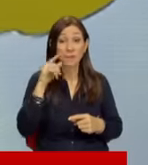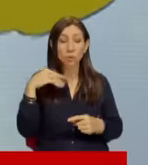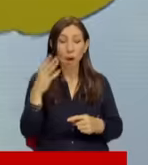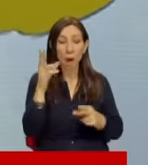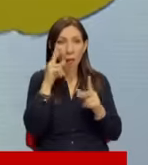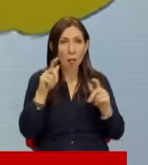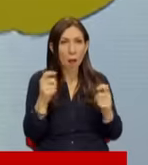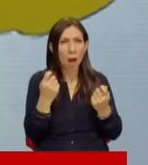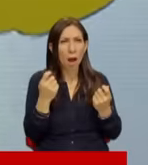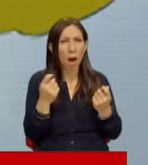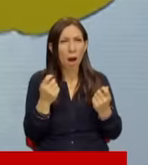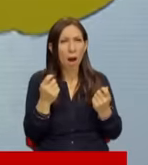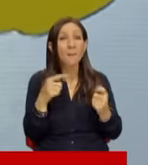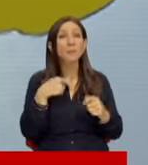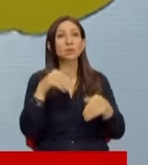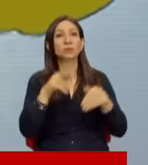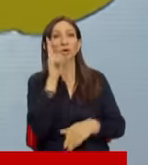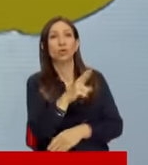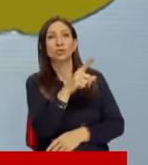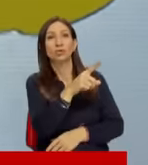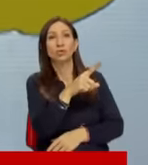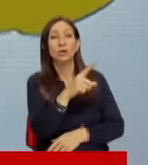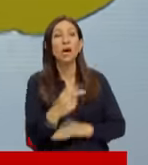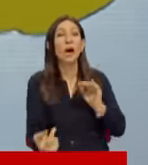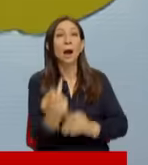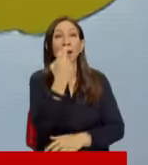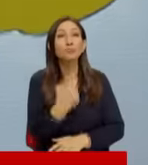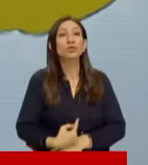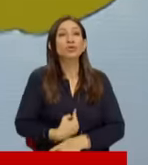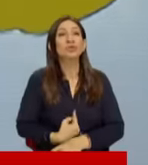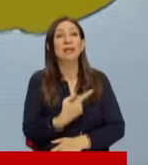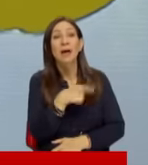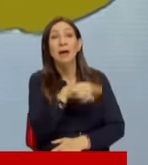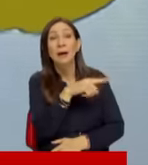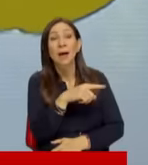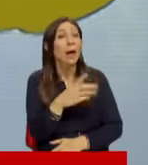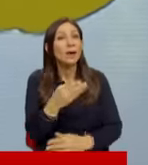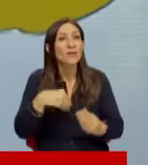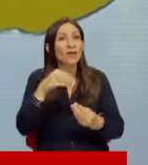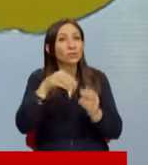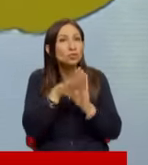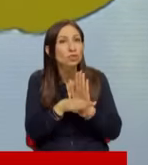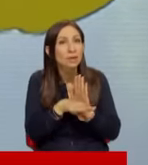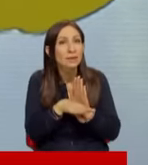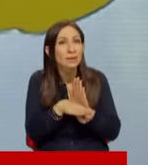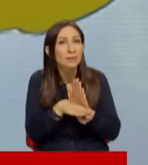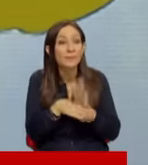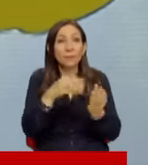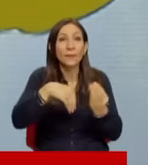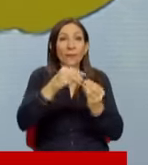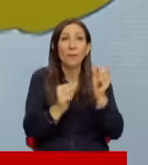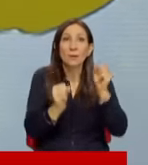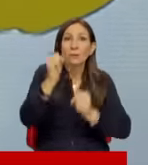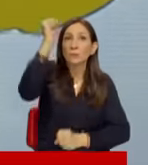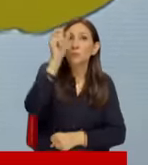sonraki hayal kırıklığını da aslında biz bu seçimde gördük. Çünkü kandırılmış hissettiler kendilerini. Hani faizler düşecekti. Faizler ne